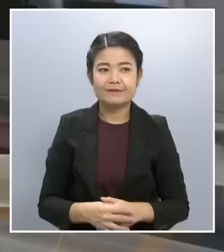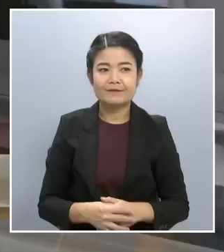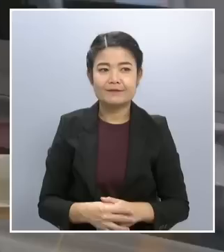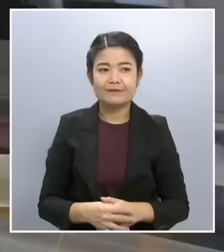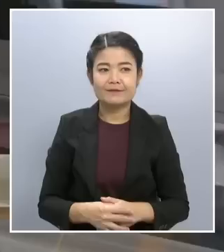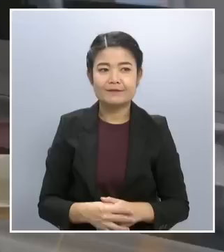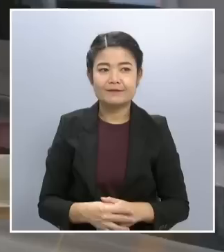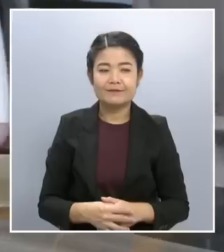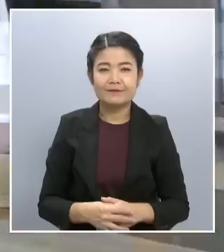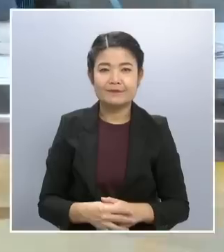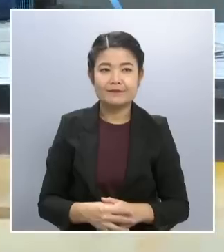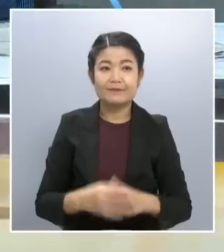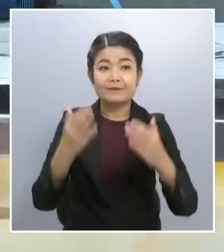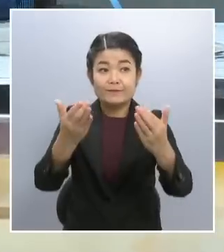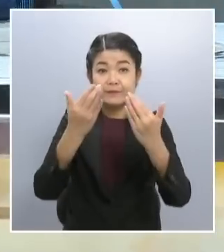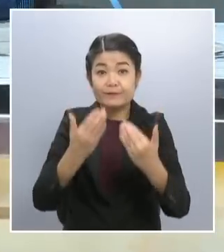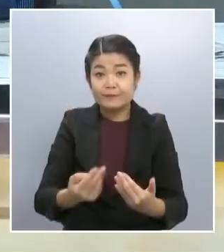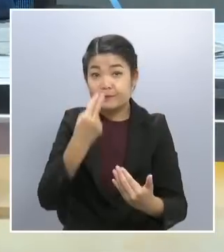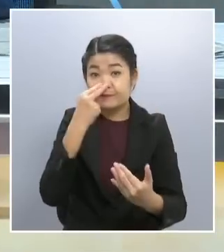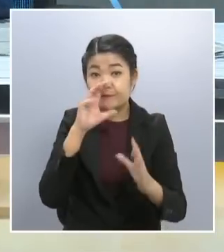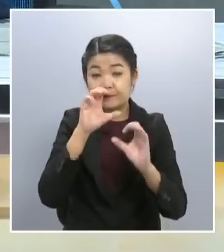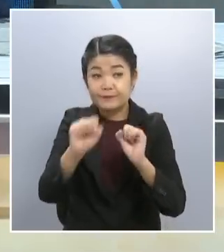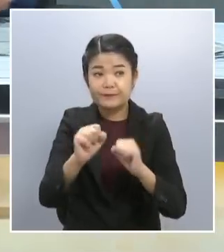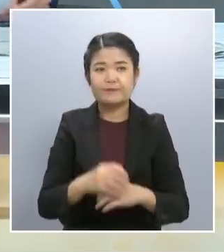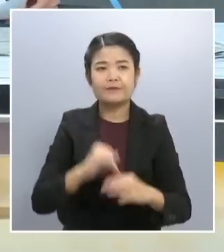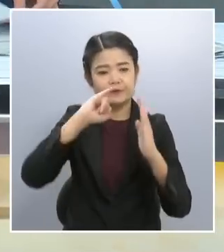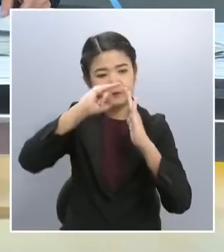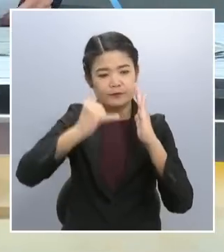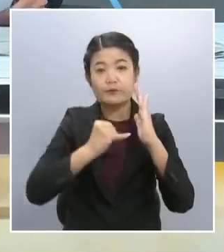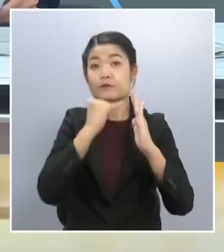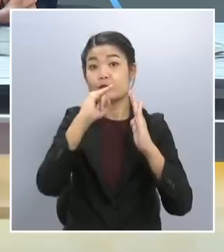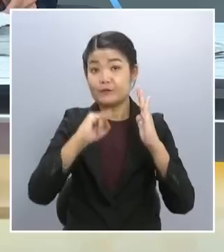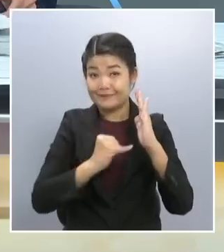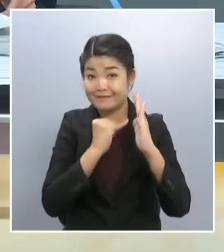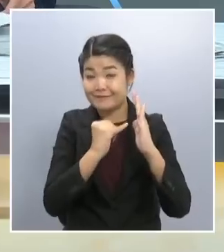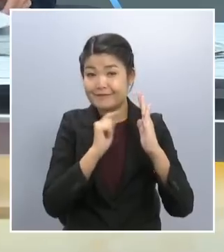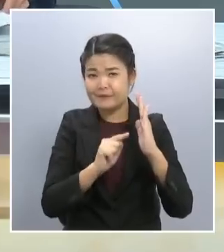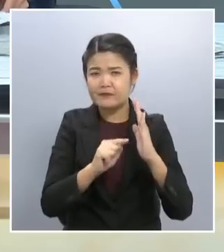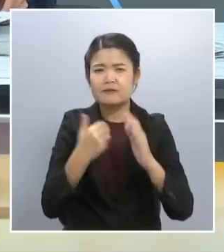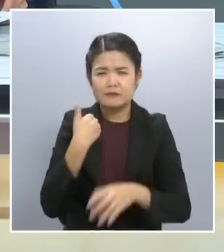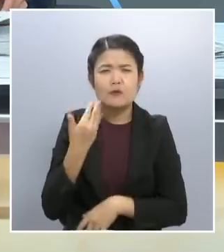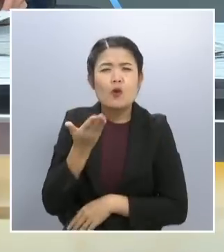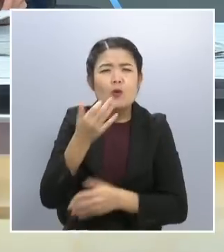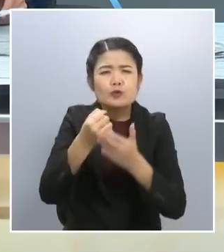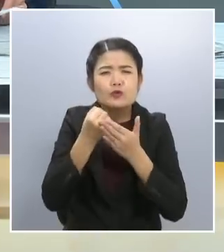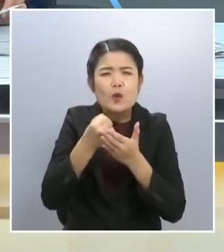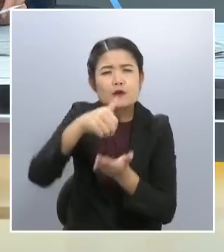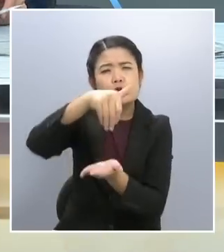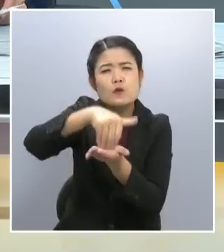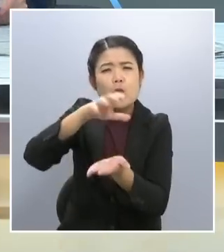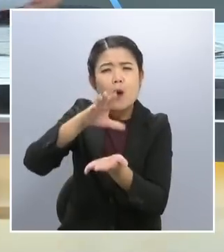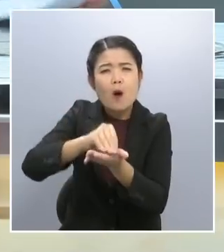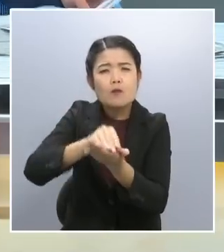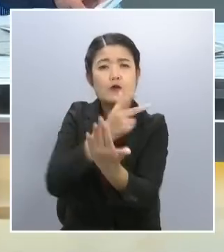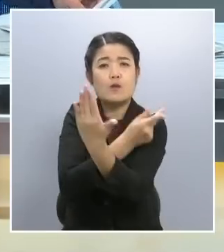และเราก็ว่ากันต่อไปพูดถึงกรณีคนต่างจังหวัดช่วงนี้ลืมอันนี้เป็นเรื่องร้องเรียนศูนย์ข้อมูลภูเก็ต